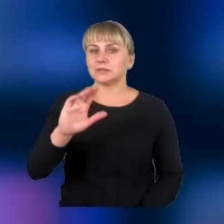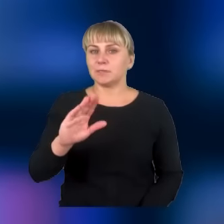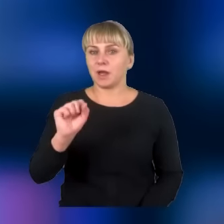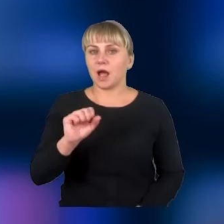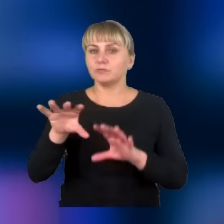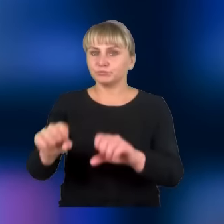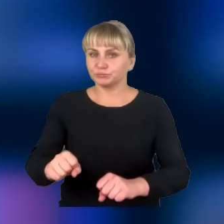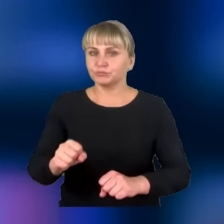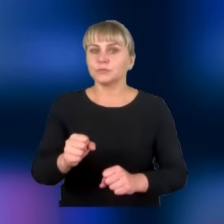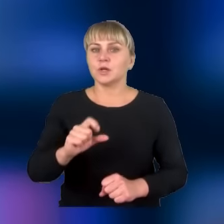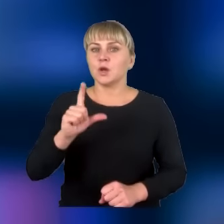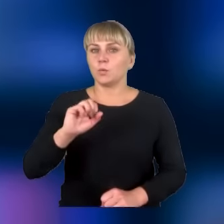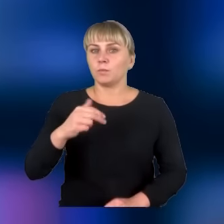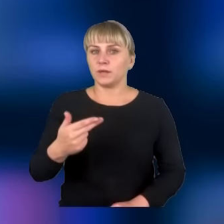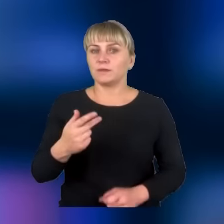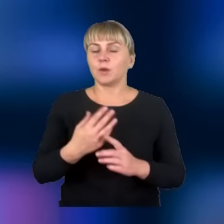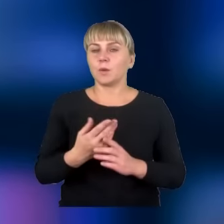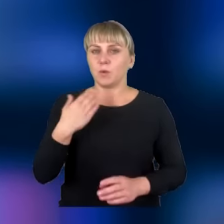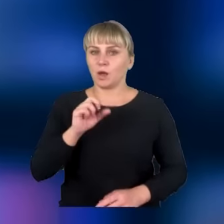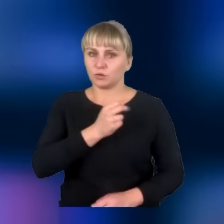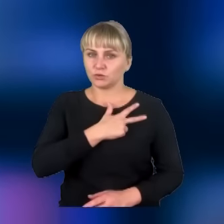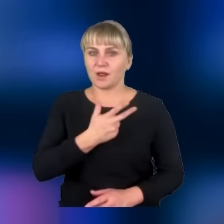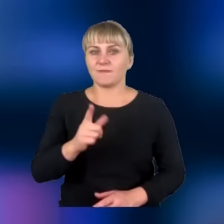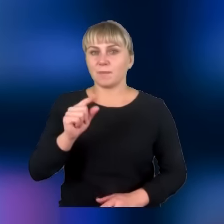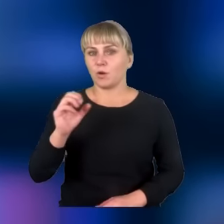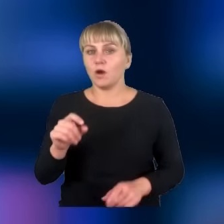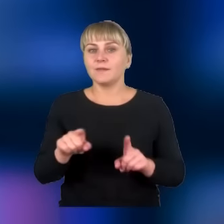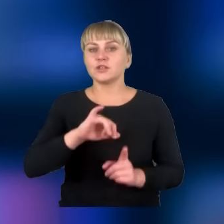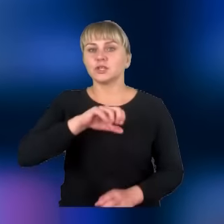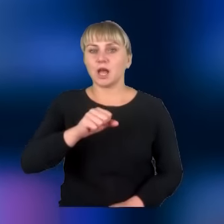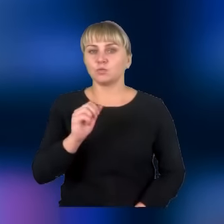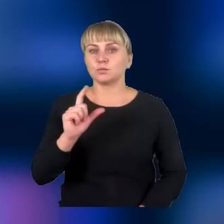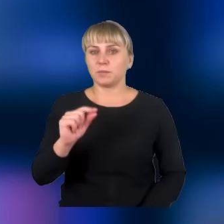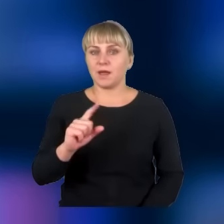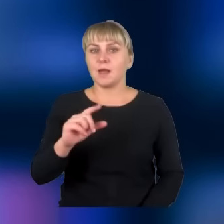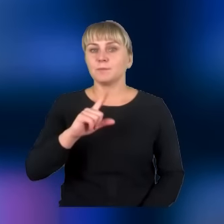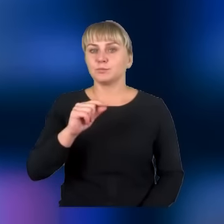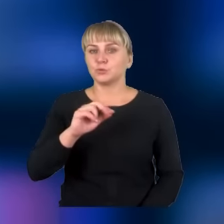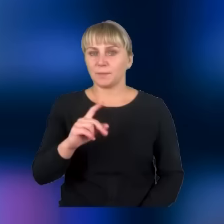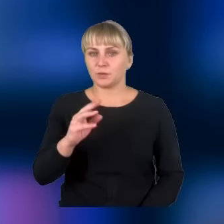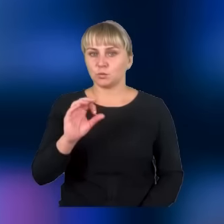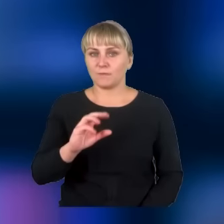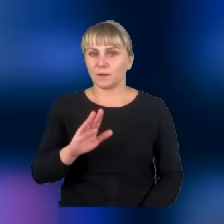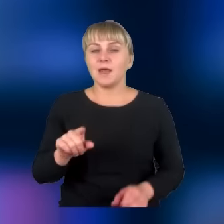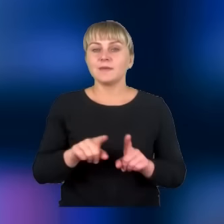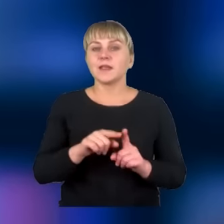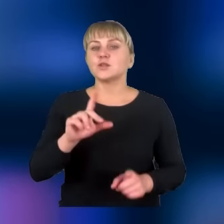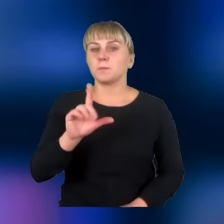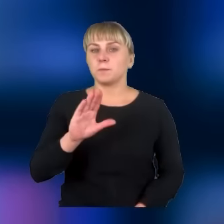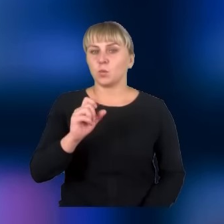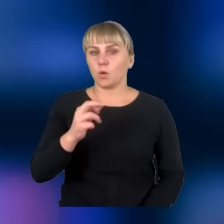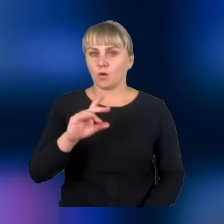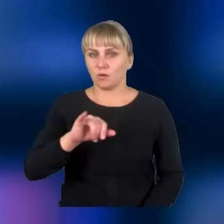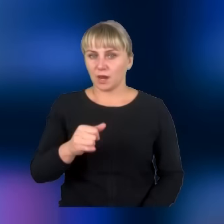byłego wiceszefa klubu Platformy Obywatelskiej Janusza P., a także Przemysława B. oraz w Biłgoraju Zbigniewa B.